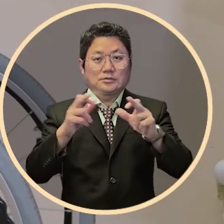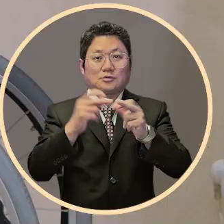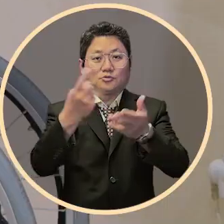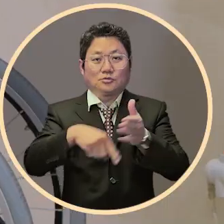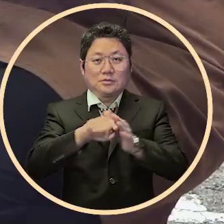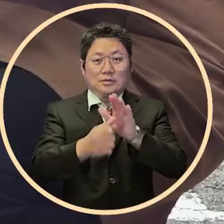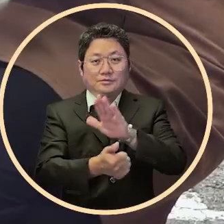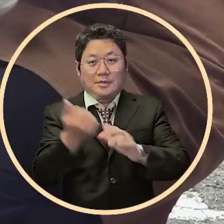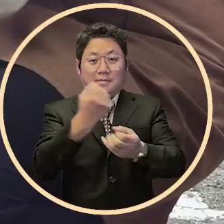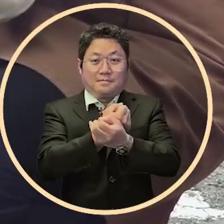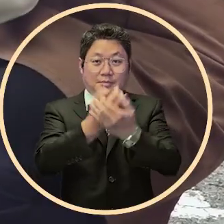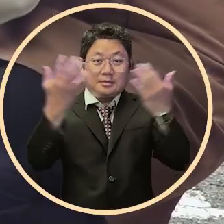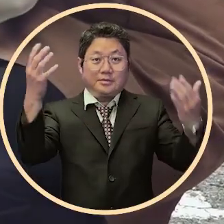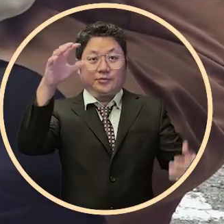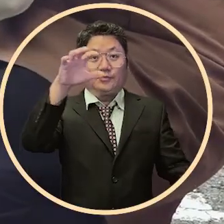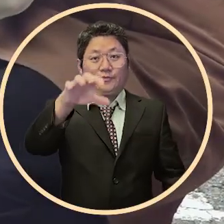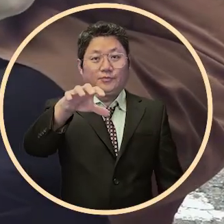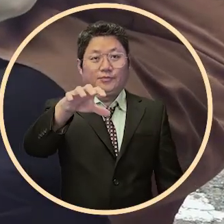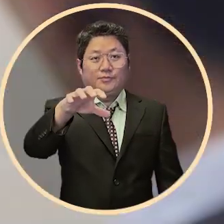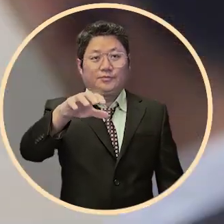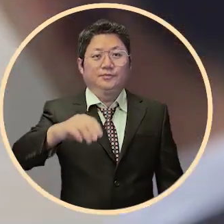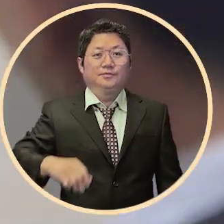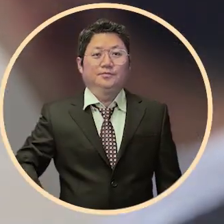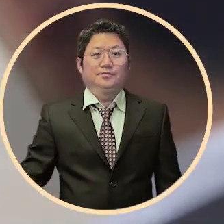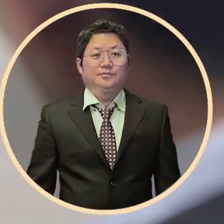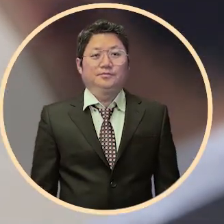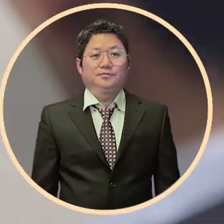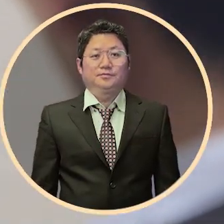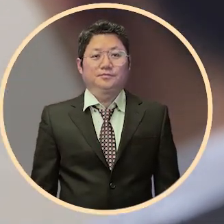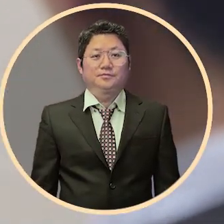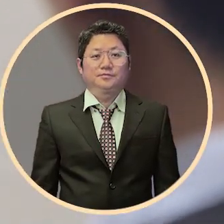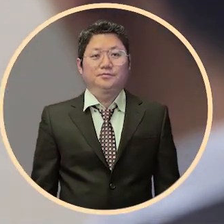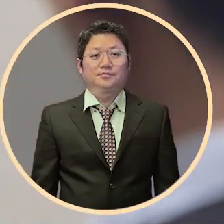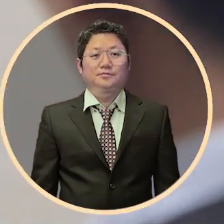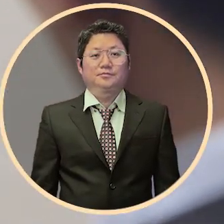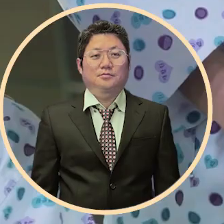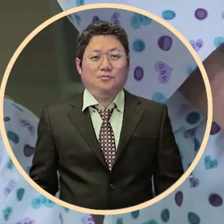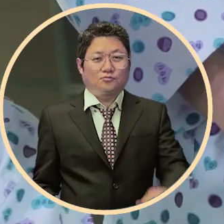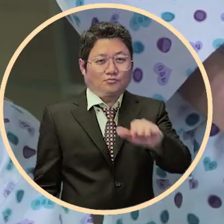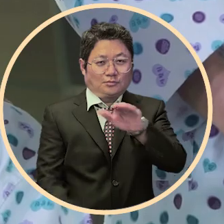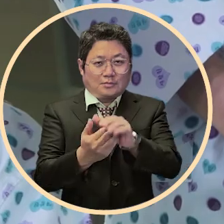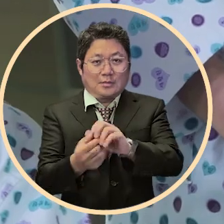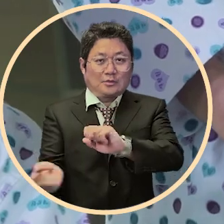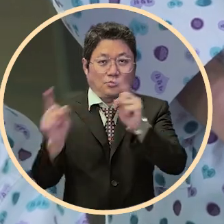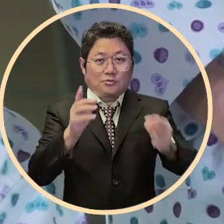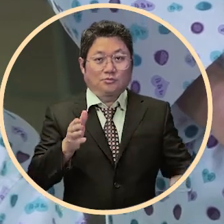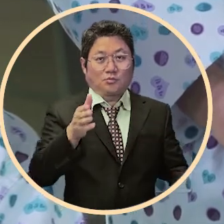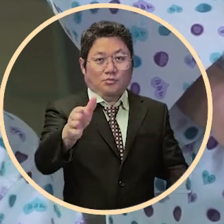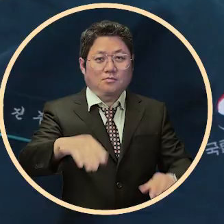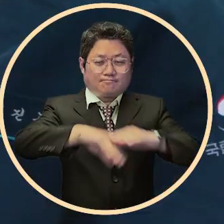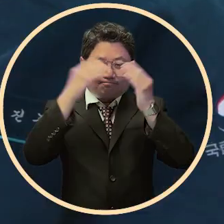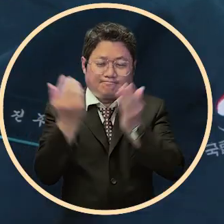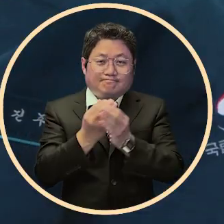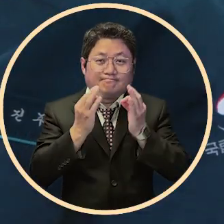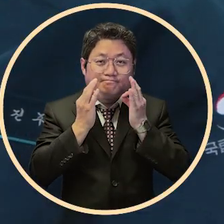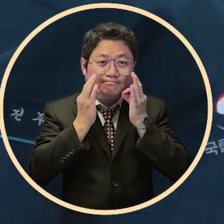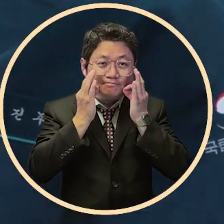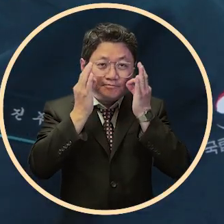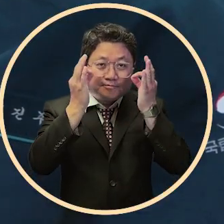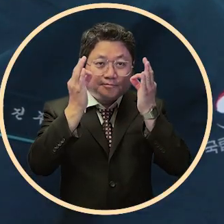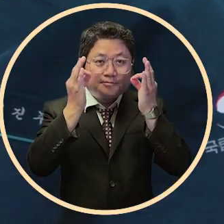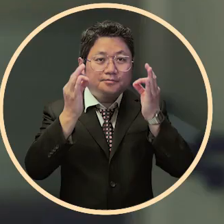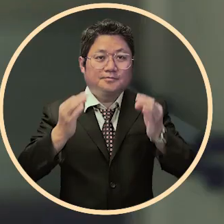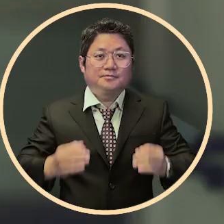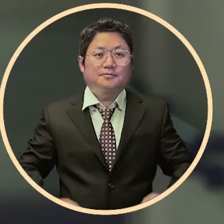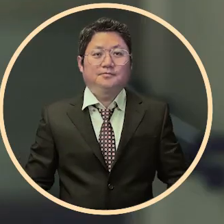대한민국 모든 장애인들을 위한 희망의 빛을 밝히는 곳. 최고의 재활 전문가와